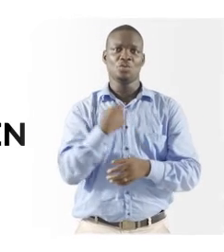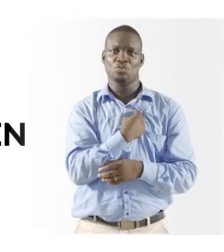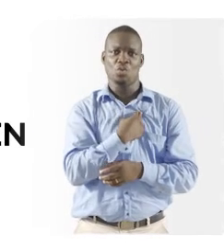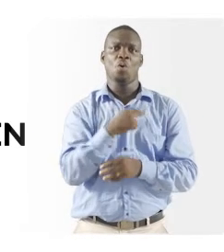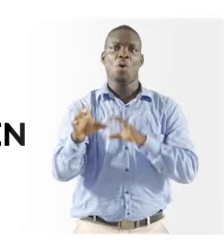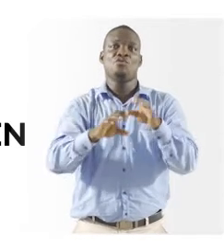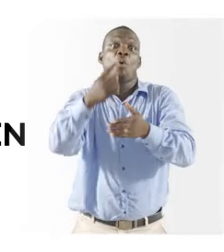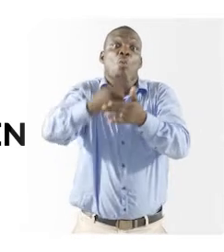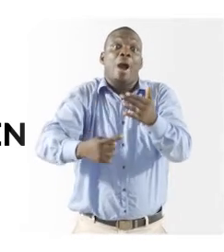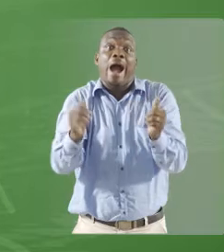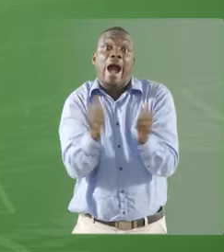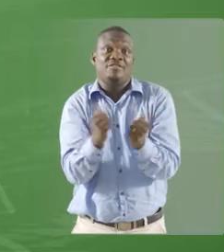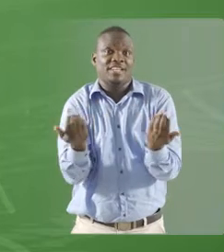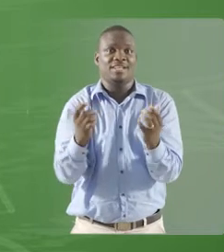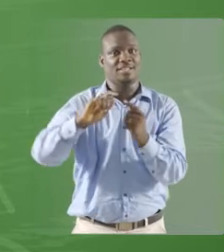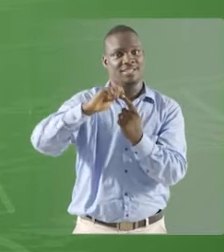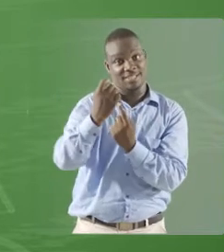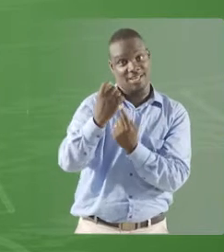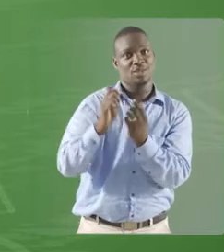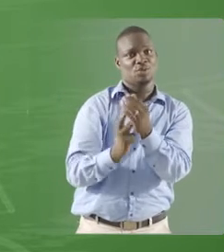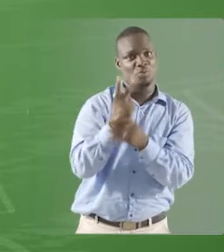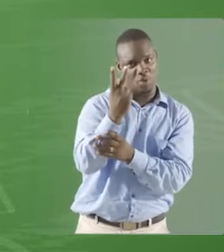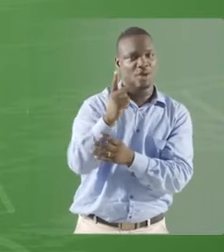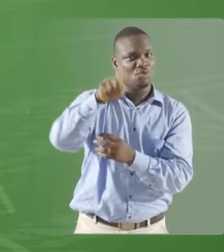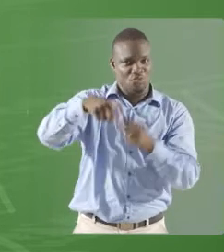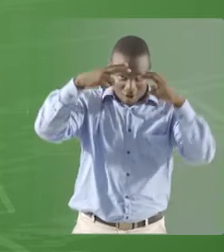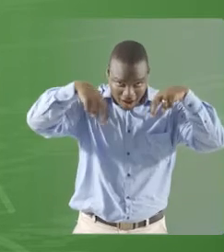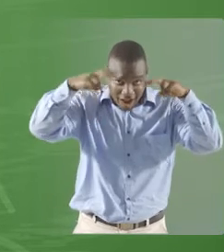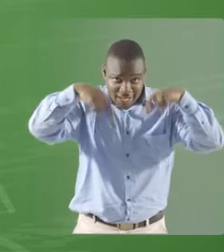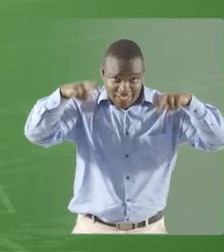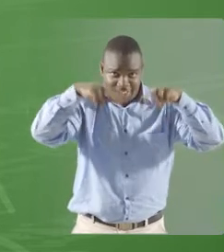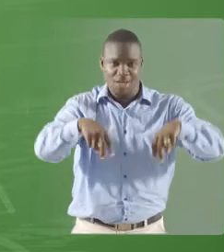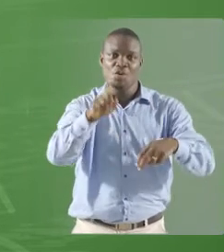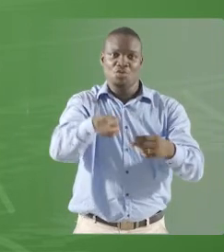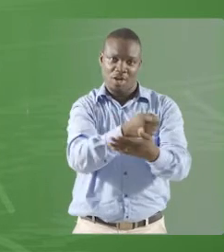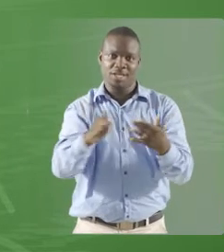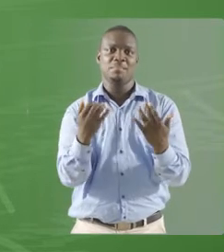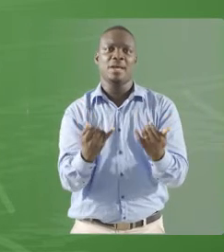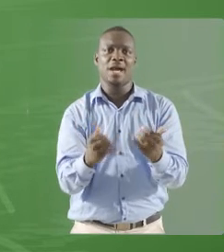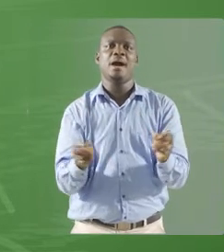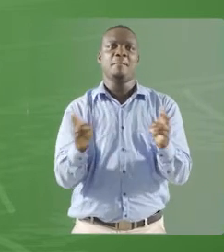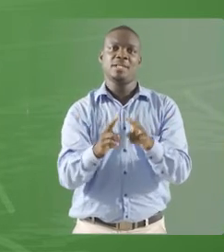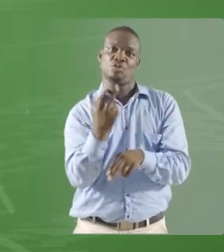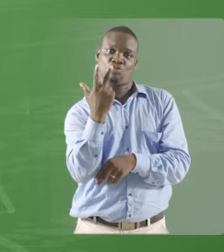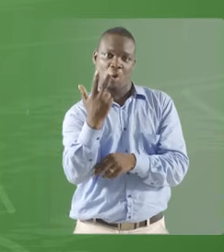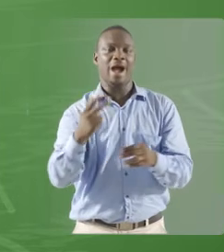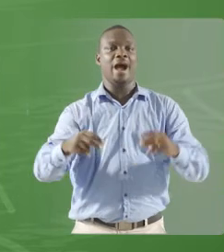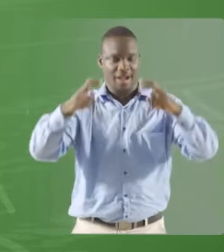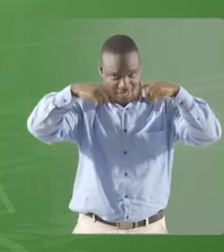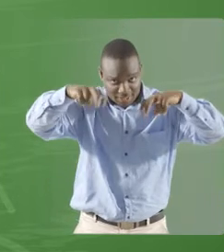ces résultats-là? Oui, nous allons les analyser. Donc, vous notez en petit 3,